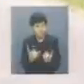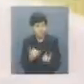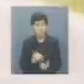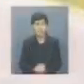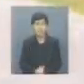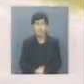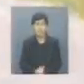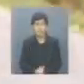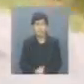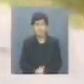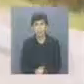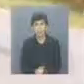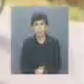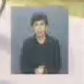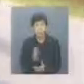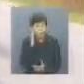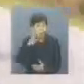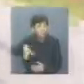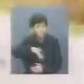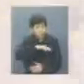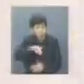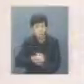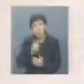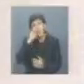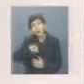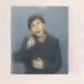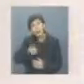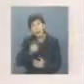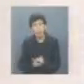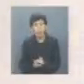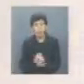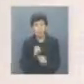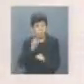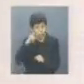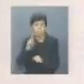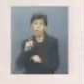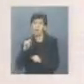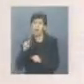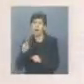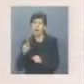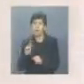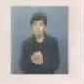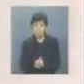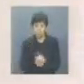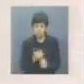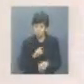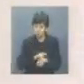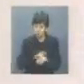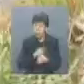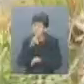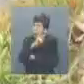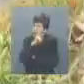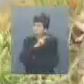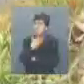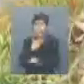ส่วนผลรุ่นทั่วไปชายแชมป์เป็นของกฤษดาช่างปัดทั่วไปหญิงแชมป์เป็นของกฤติกาศิลาพัฒน์สำหรับเวลาประมาณบ่ายสองโมงวันนี้จะเป็น